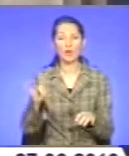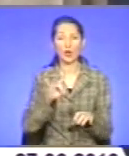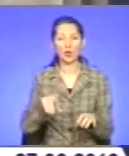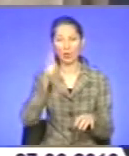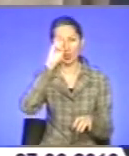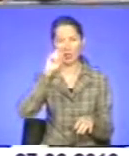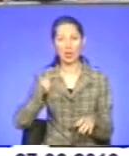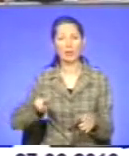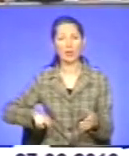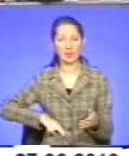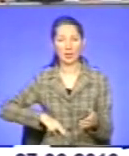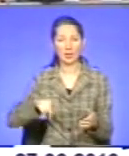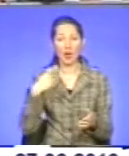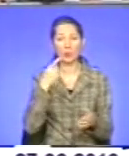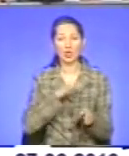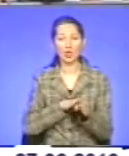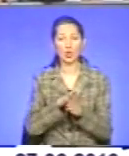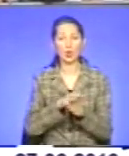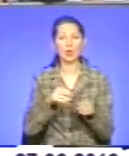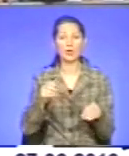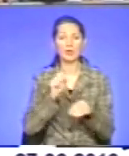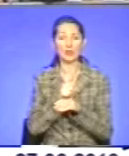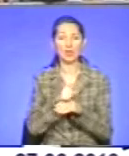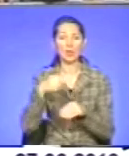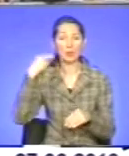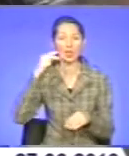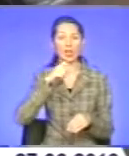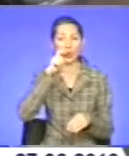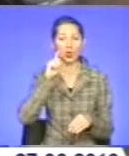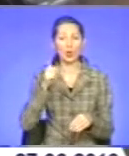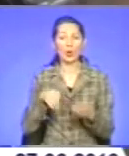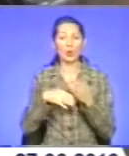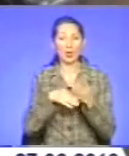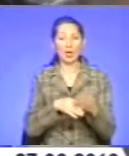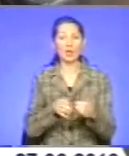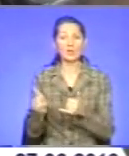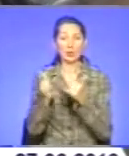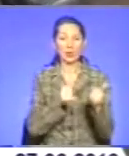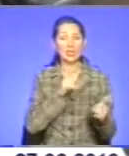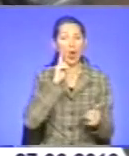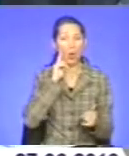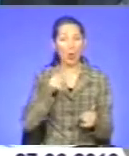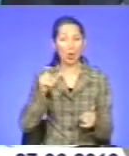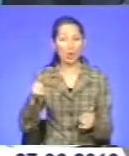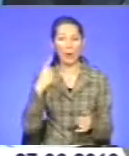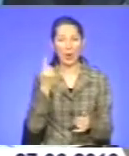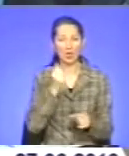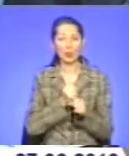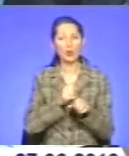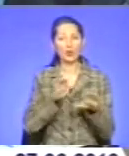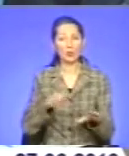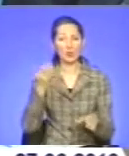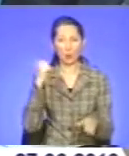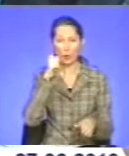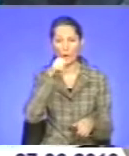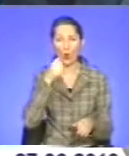державних адміністрацій. В області реалізують завдання президента України щодо сприяння забезпечення молоді першим робочим місцем. Минулого року